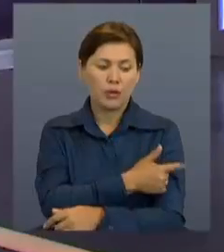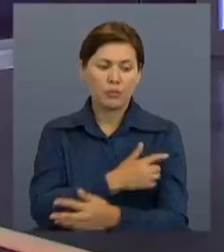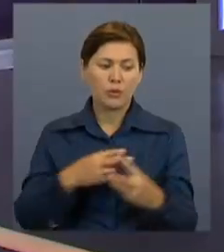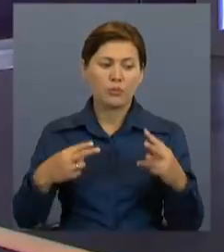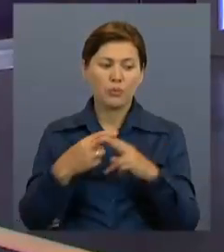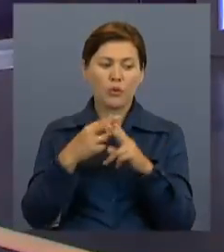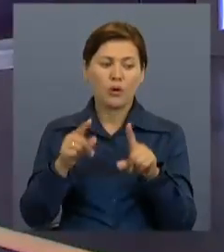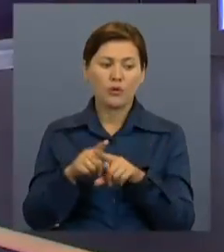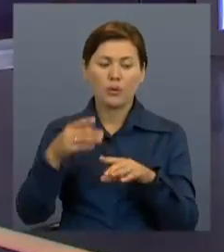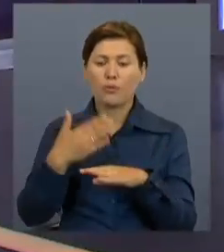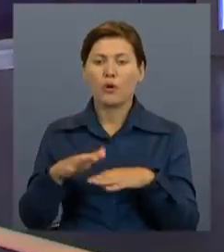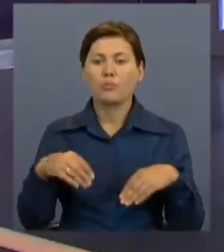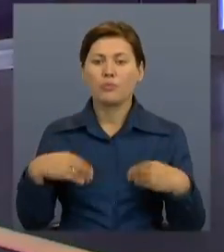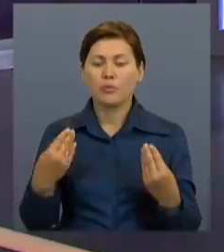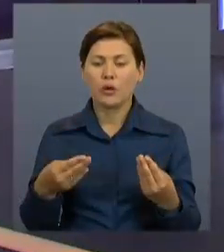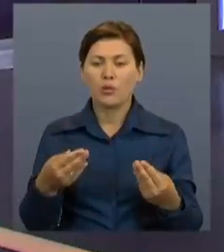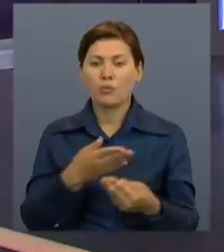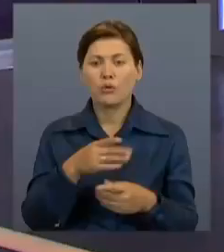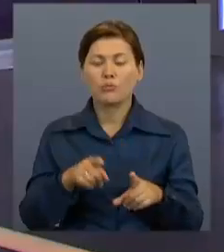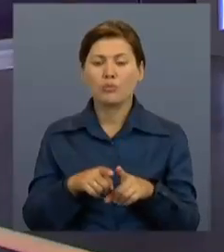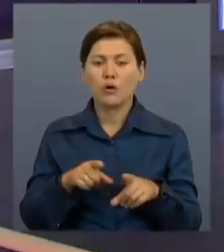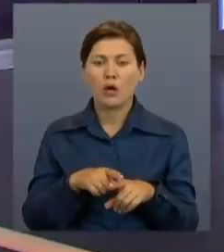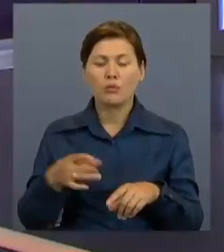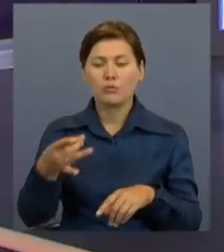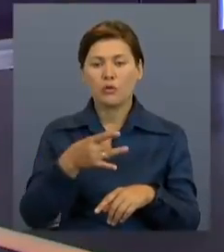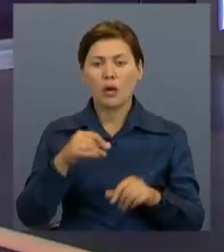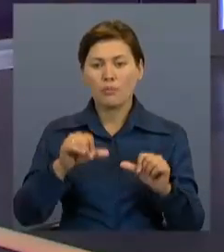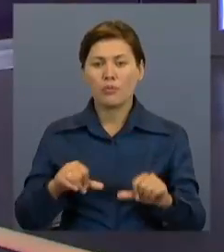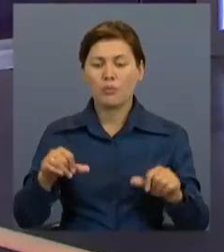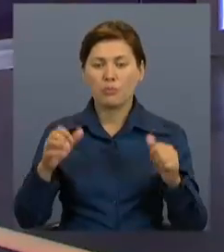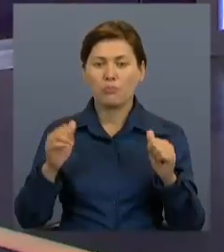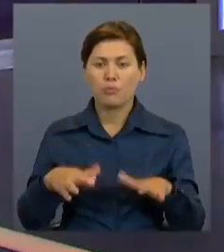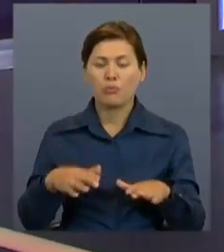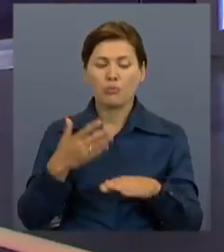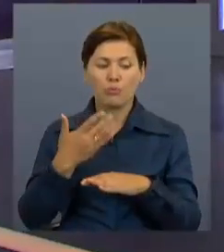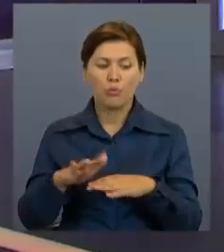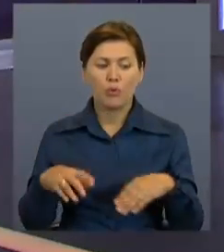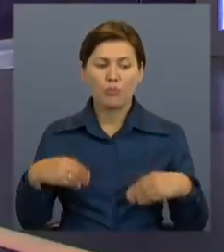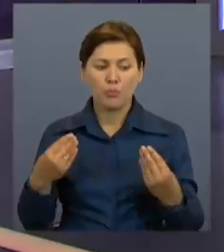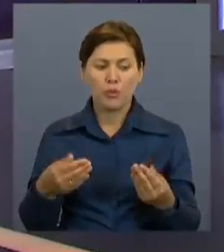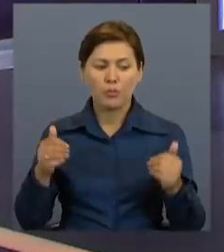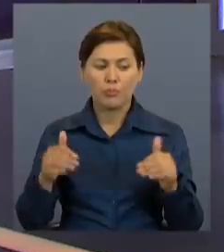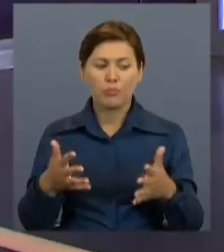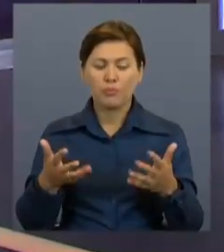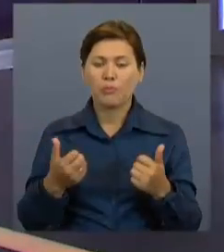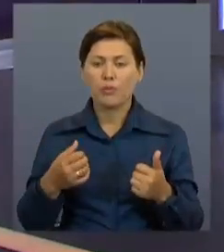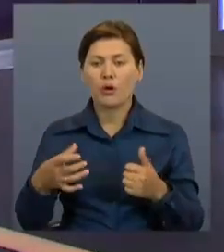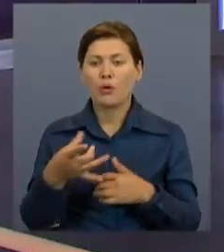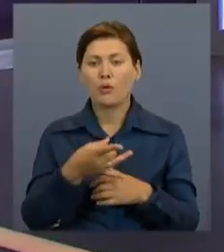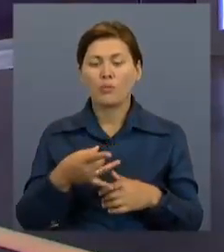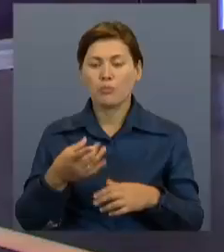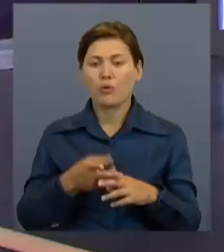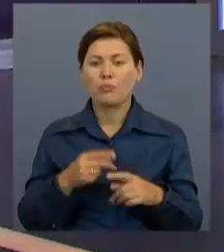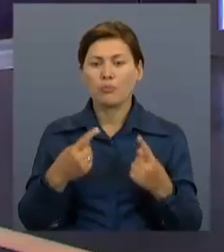технологияларды бөліп беруге, оқсы республикалық комиссияның шешімімен бөлініп беріледі, шешім қабылданады. Ал өңірлердегі